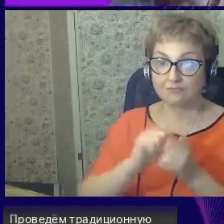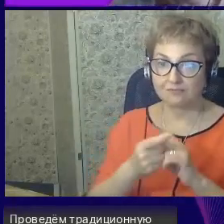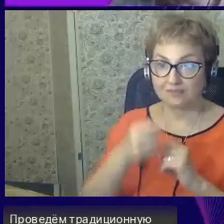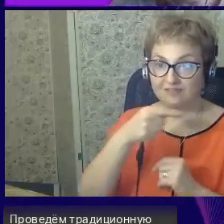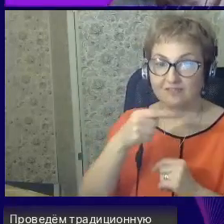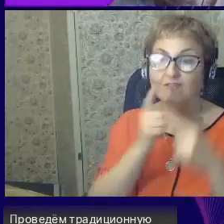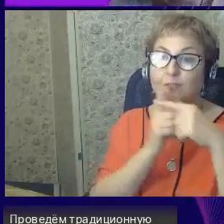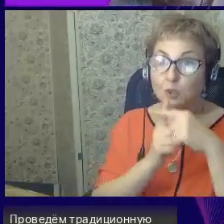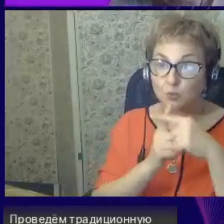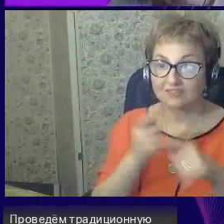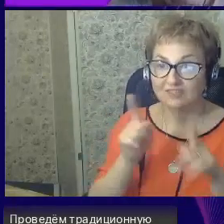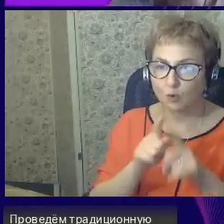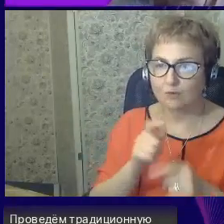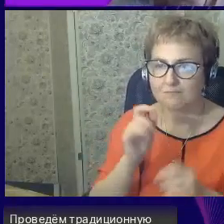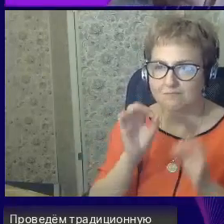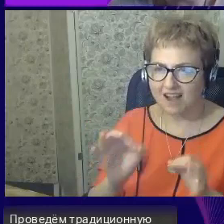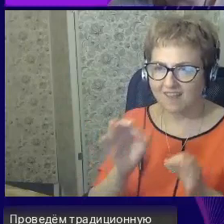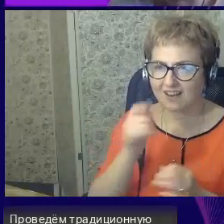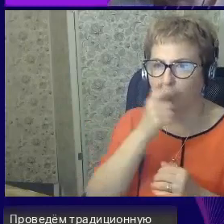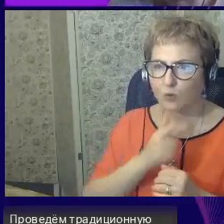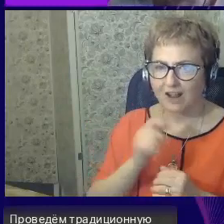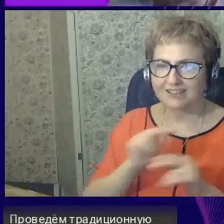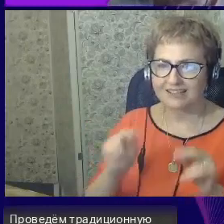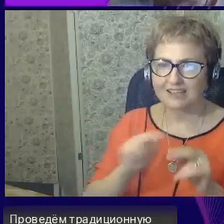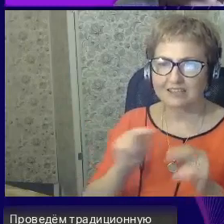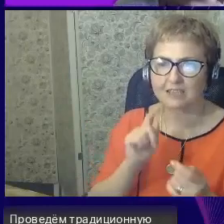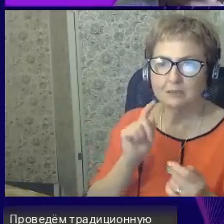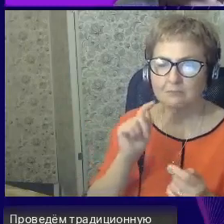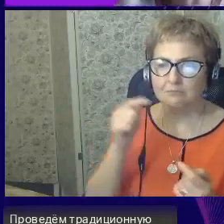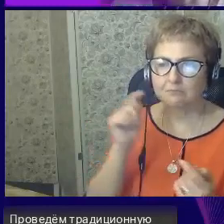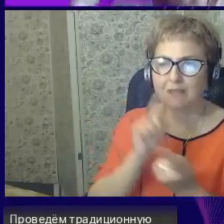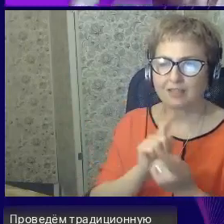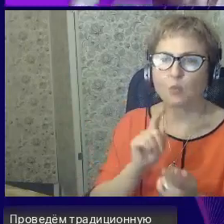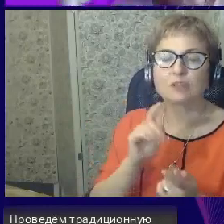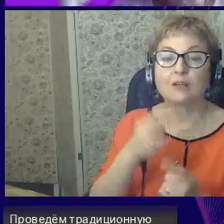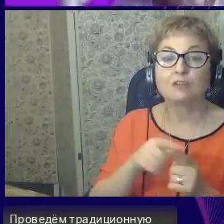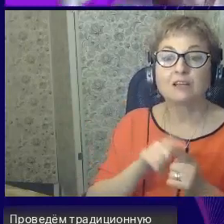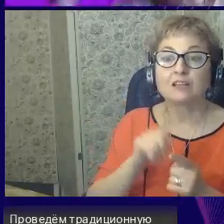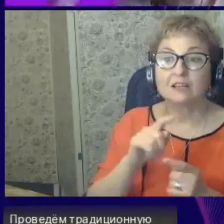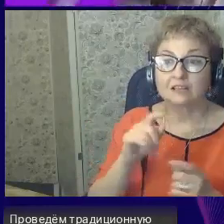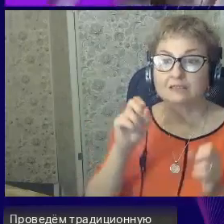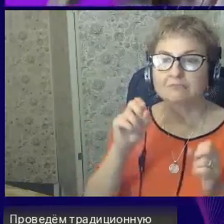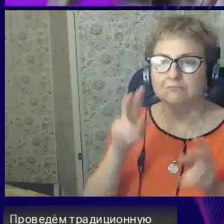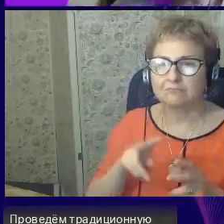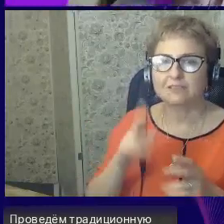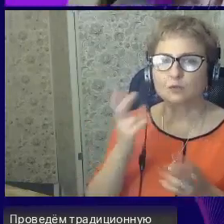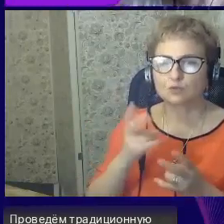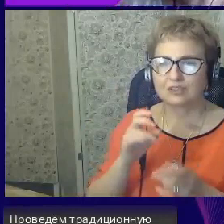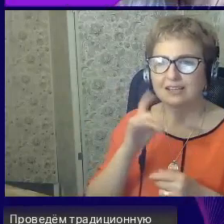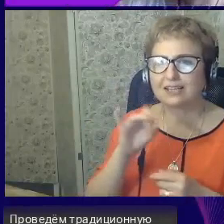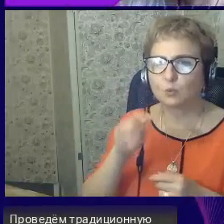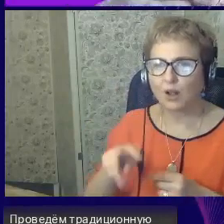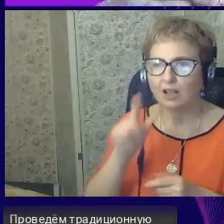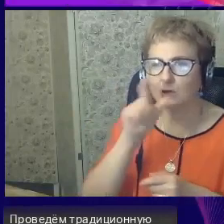плюсы при таком правильном и аккуратном тренерском подходе. В первую очередь речь идет о следовании определенным ритуалам, то